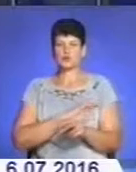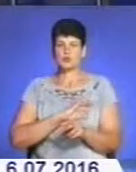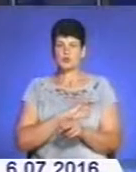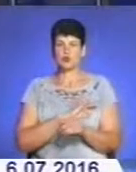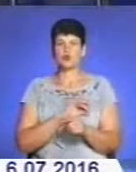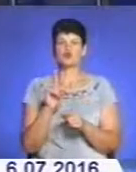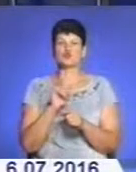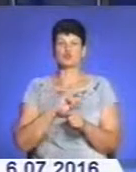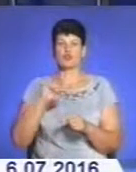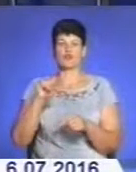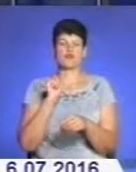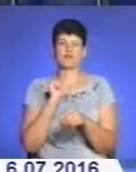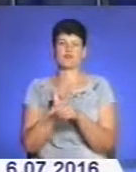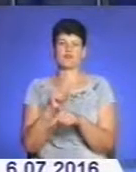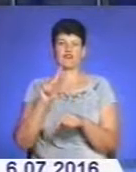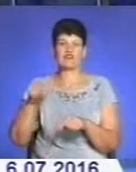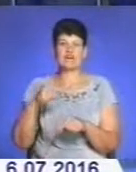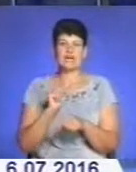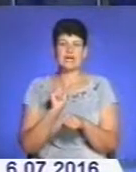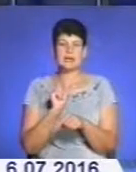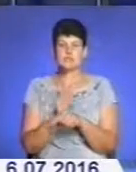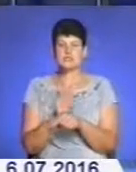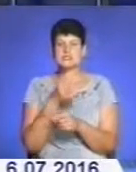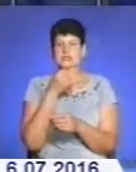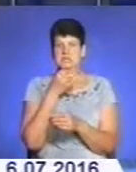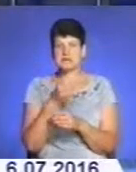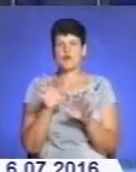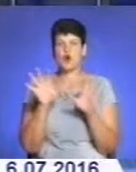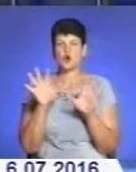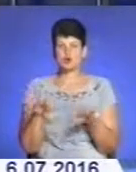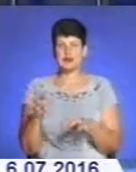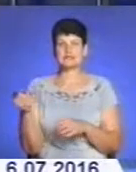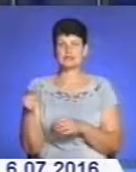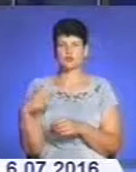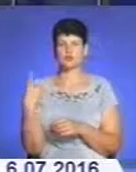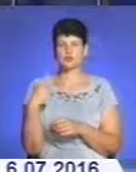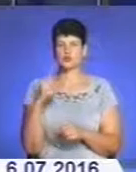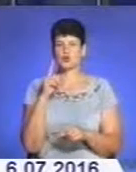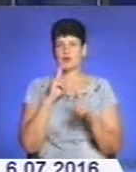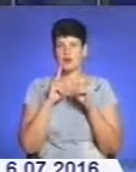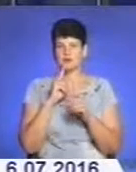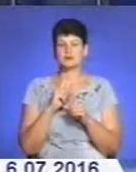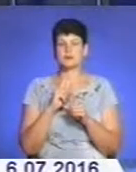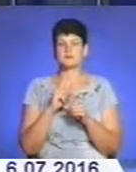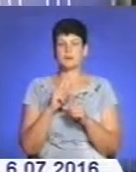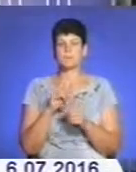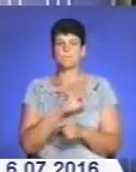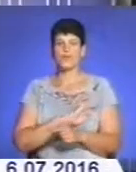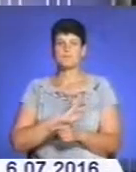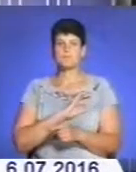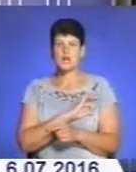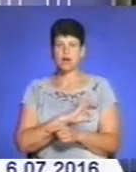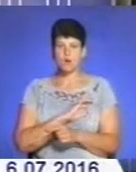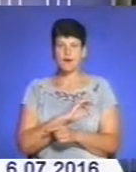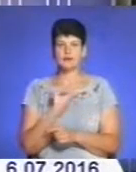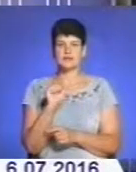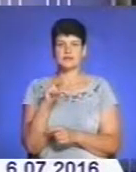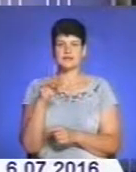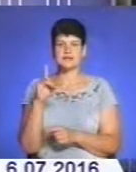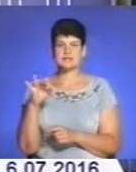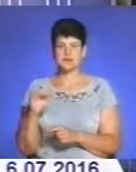телефоном журналістам Вістей ТТБ повідомив голова Тернопільської обласної ради профспілок Андрій Присяжний.